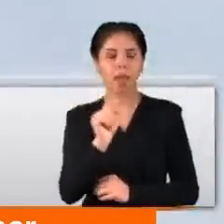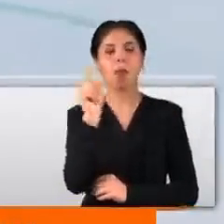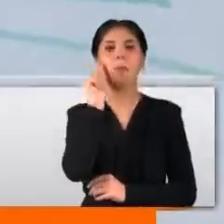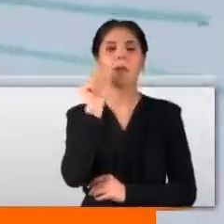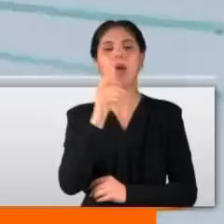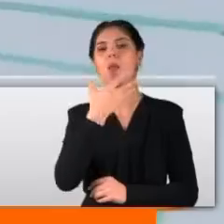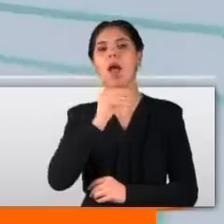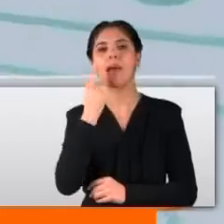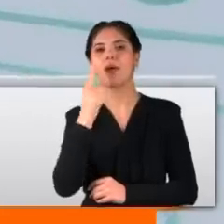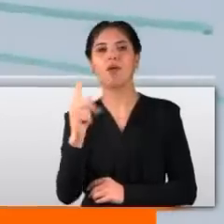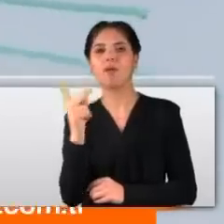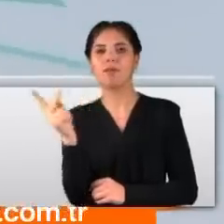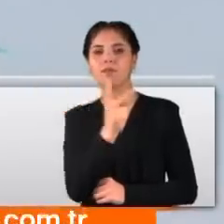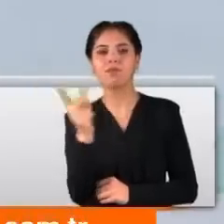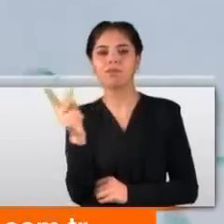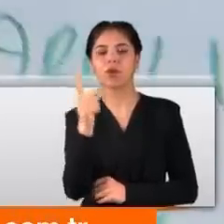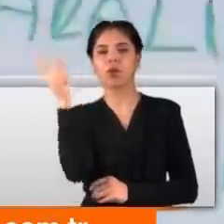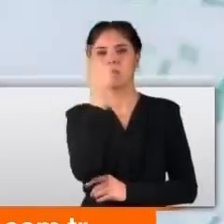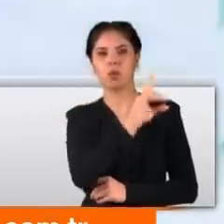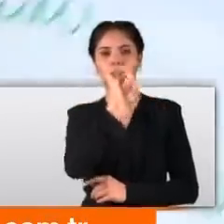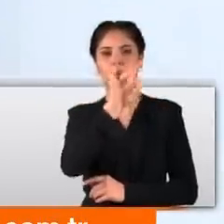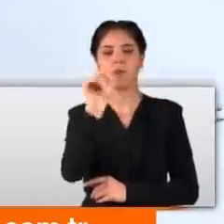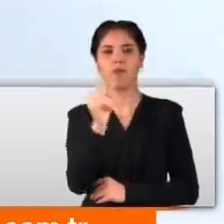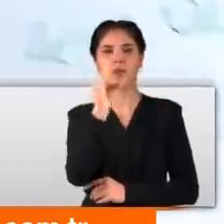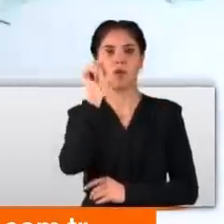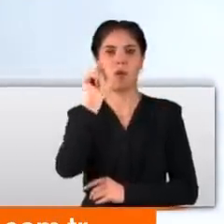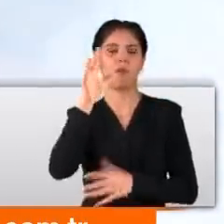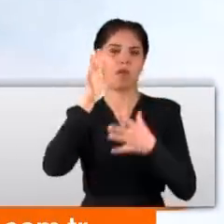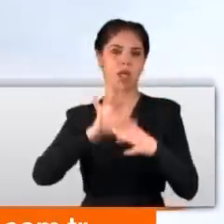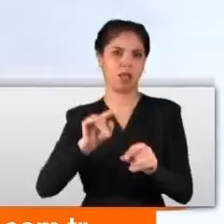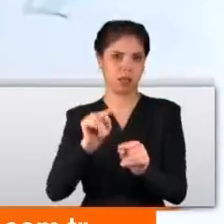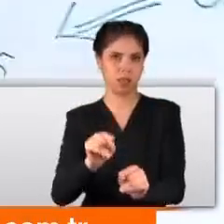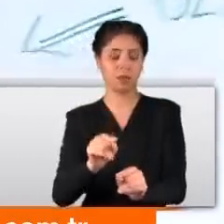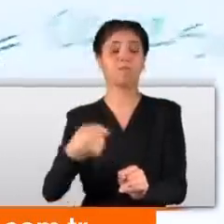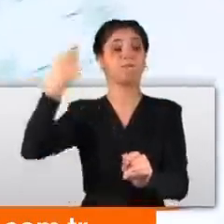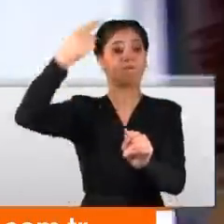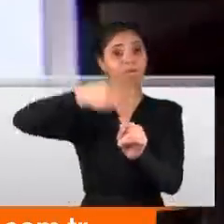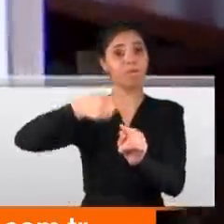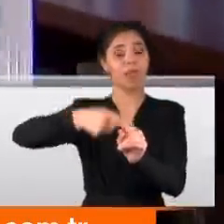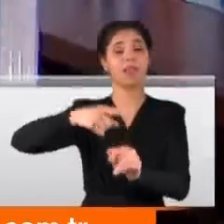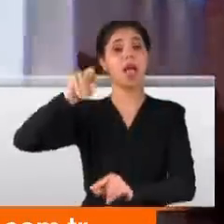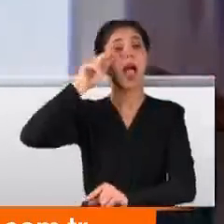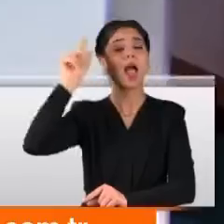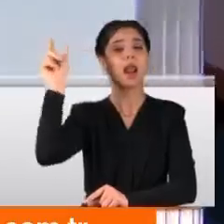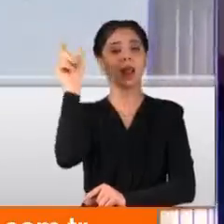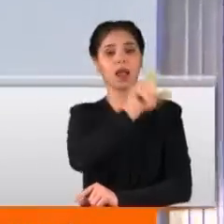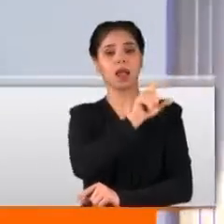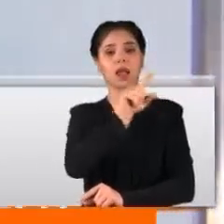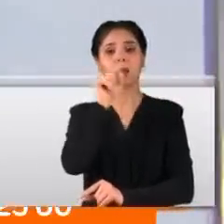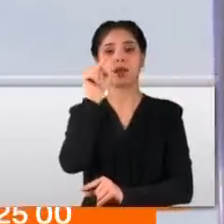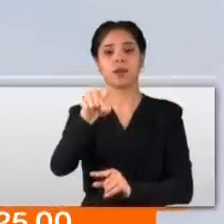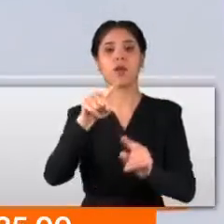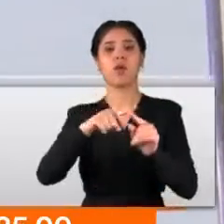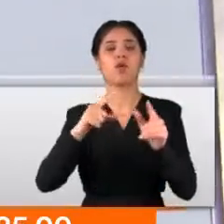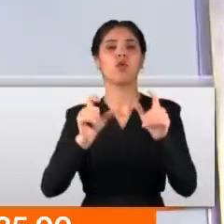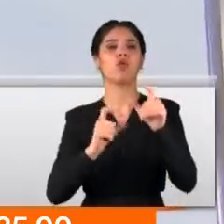şu anda %15,11'lik zam oranı cepte. Tabii buna bir de Aralık ayı tüketici enflasyonunun